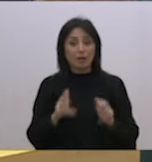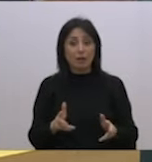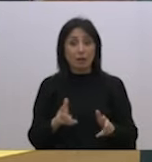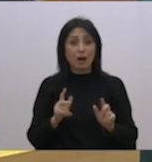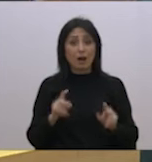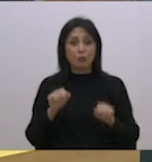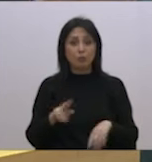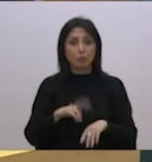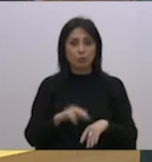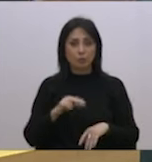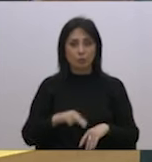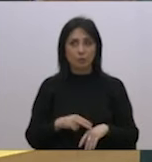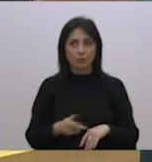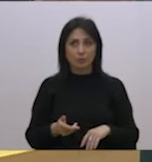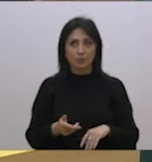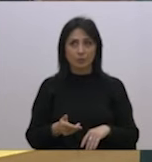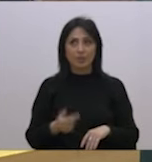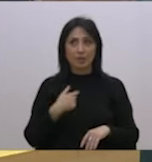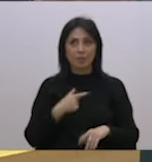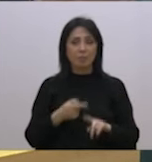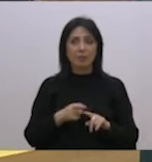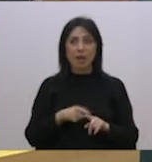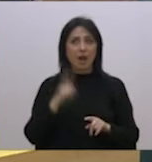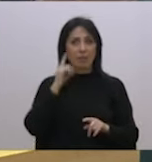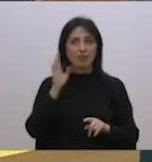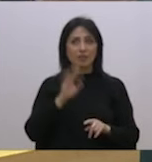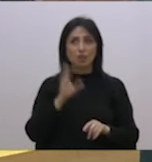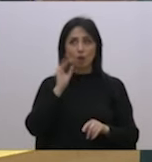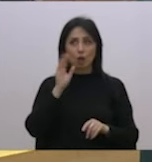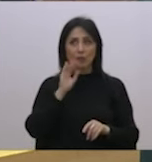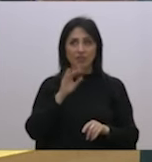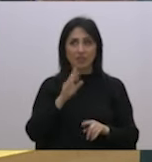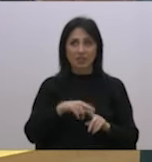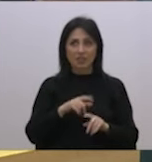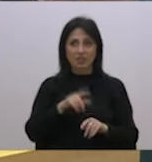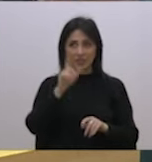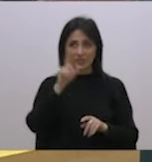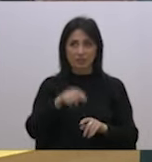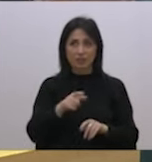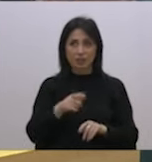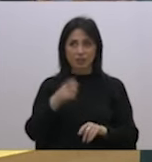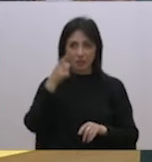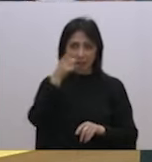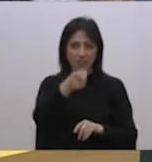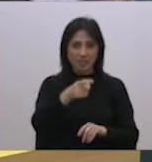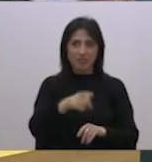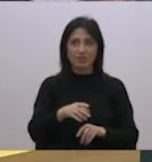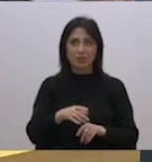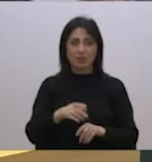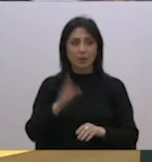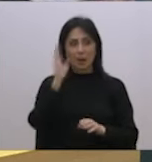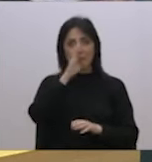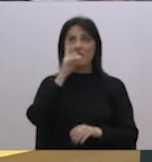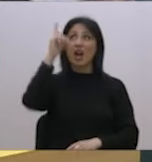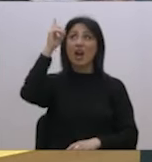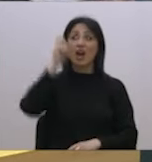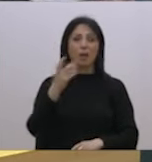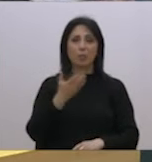de baies. Mai mi se sare mesele, dar rog, rodi sa-ți gesuri, si s-o cera tu ornul esul, da, piroeli haier și atom una